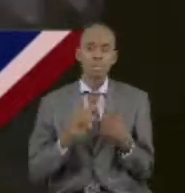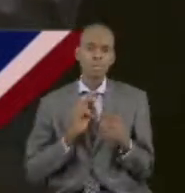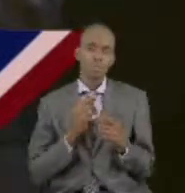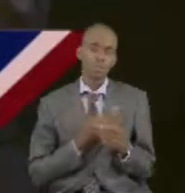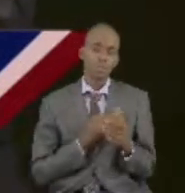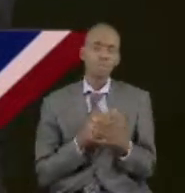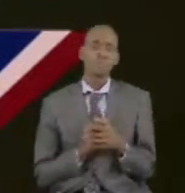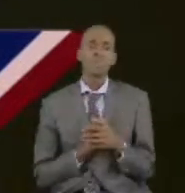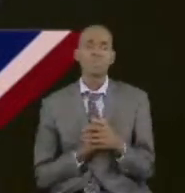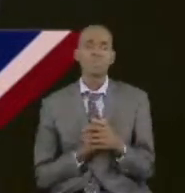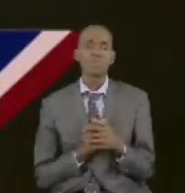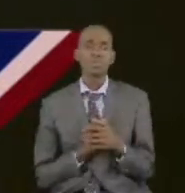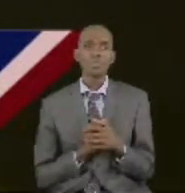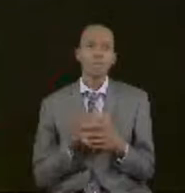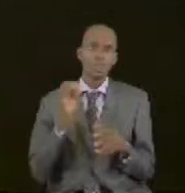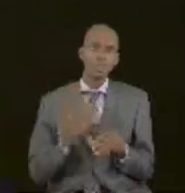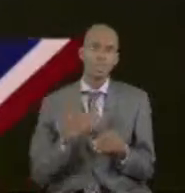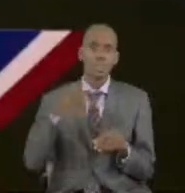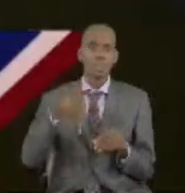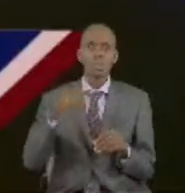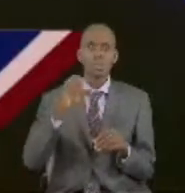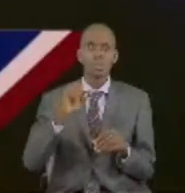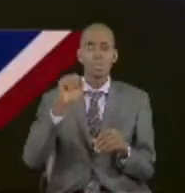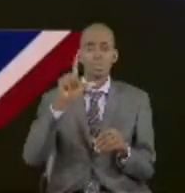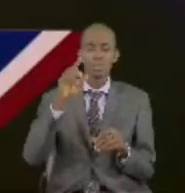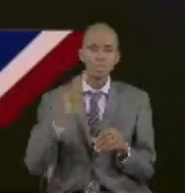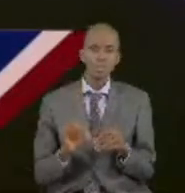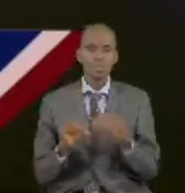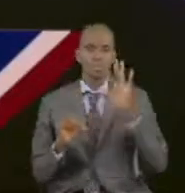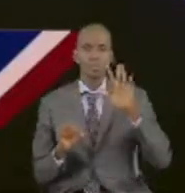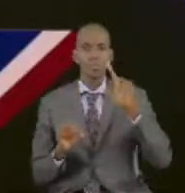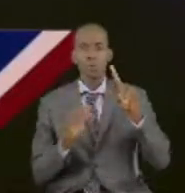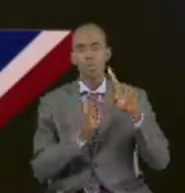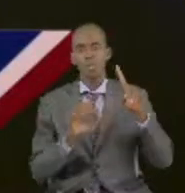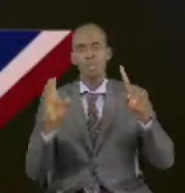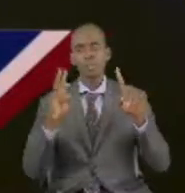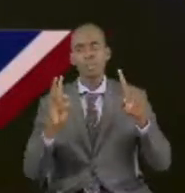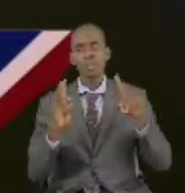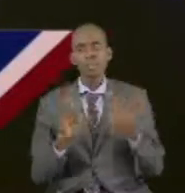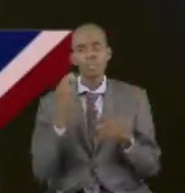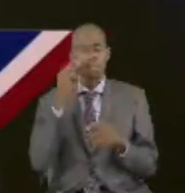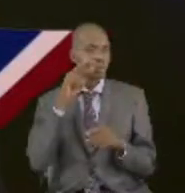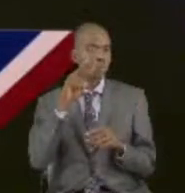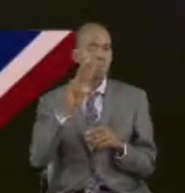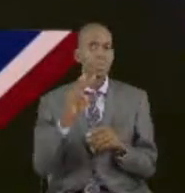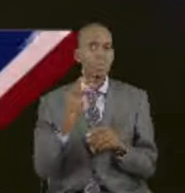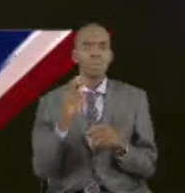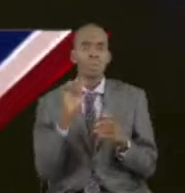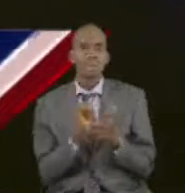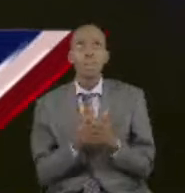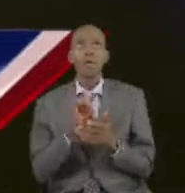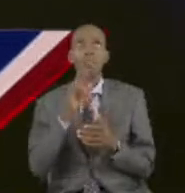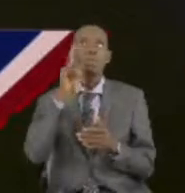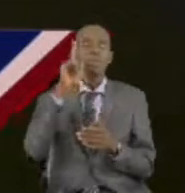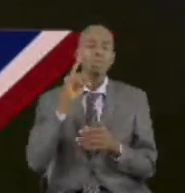incorruptibles ce moment c'est qu'un tel verset 6 sommes à 50 eur